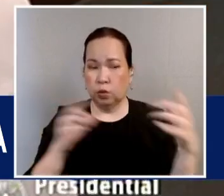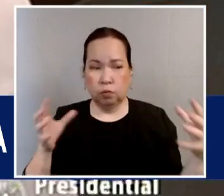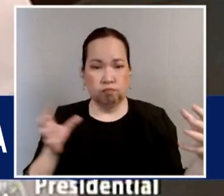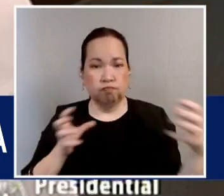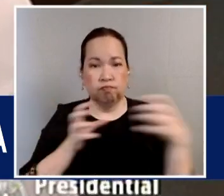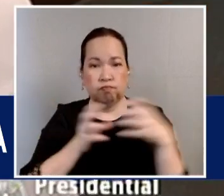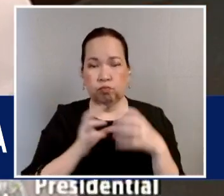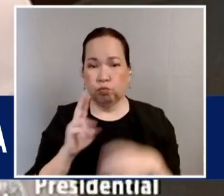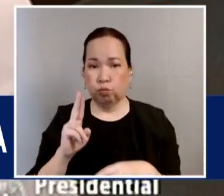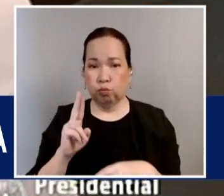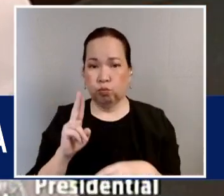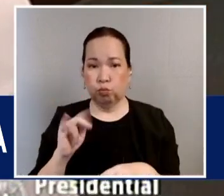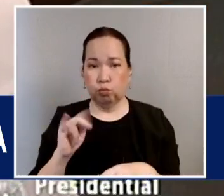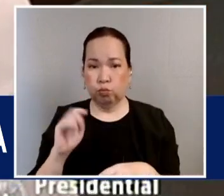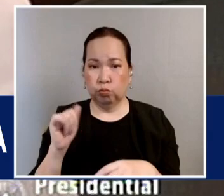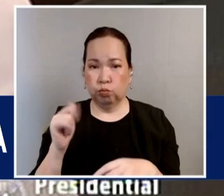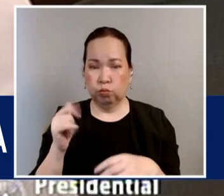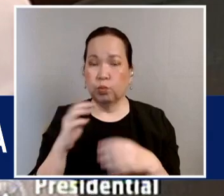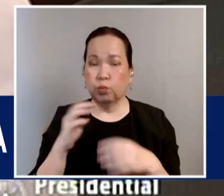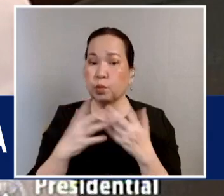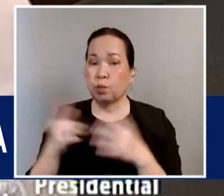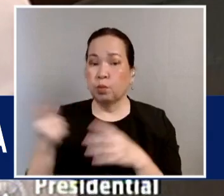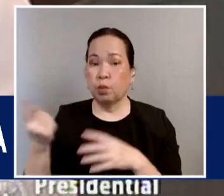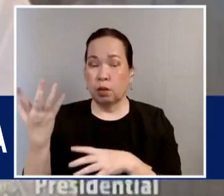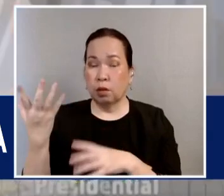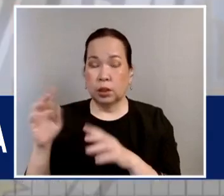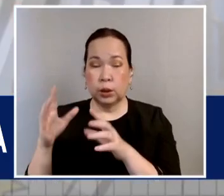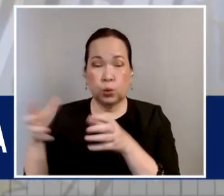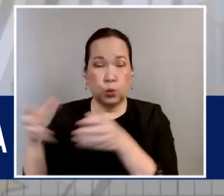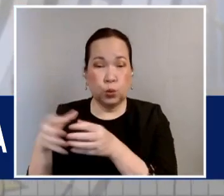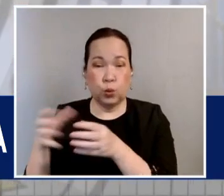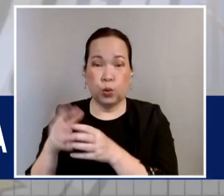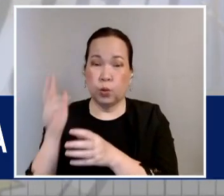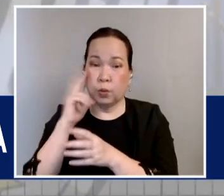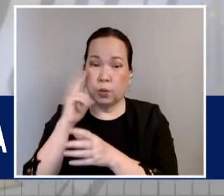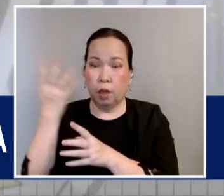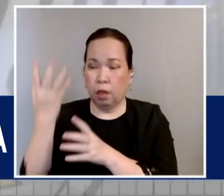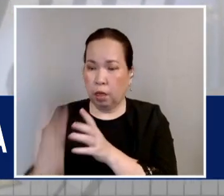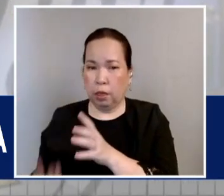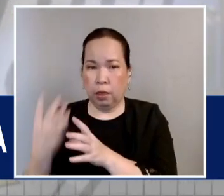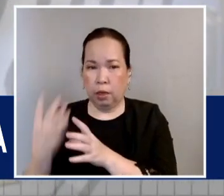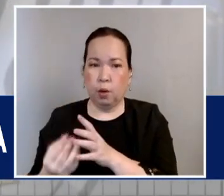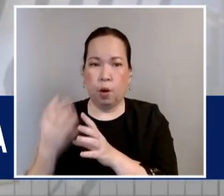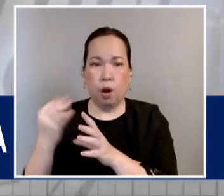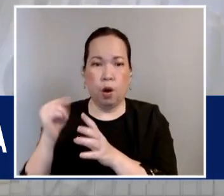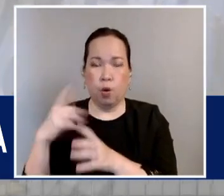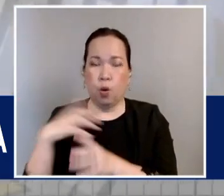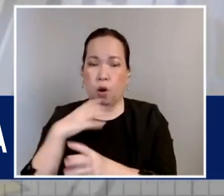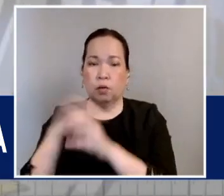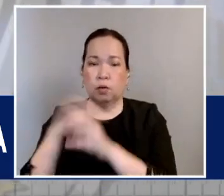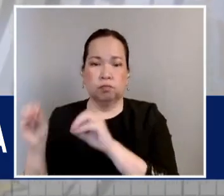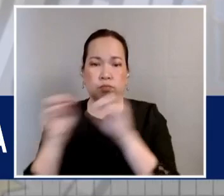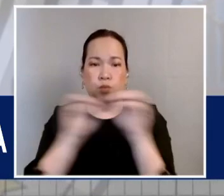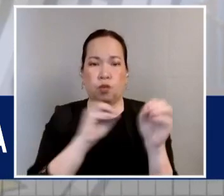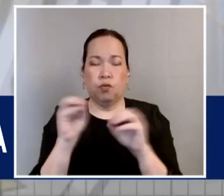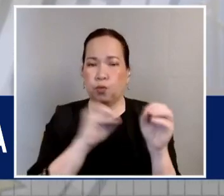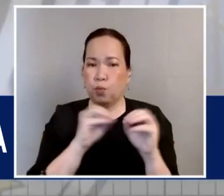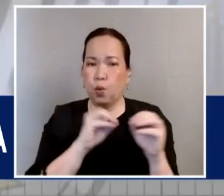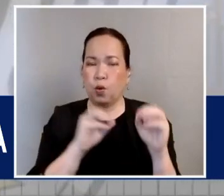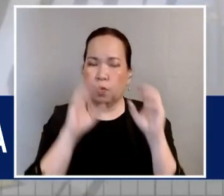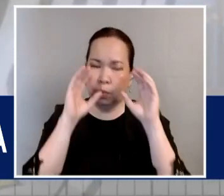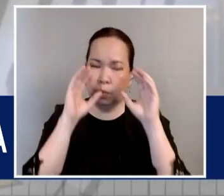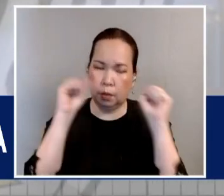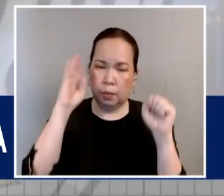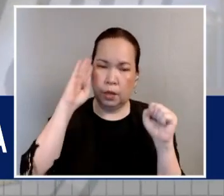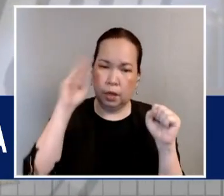halos walang matira sa partido ni dating Pangulong Rodrigo Duterte dahil sa paglipat ng mga kongresista sa mga partido ng Pangulo at Speaker. May tension rin sa